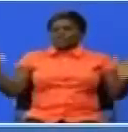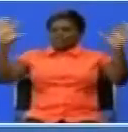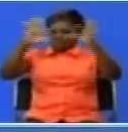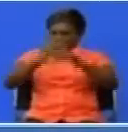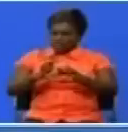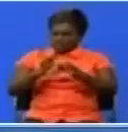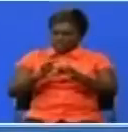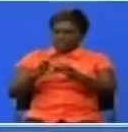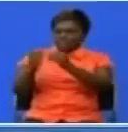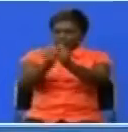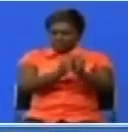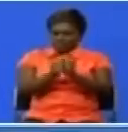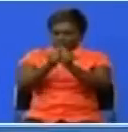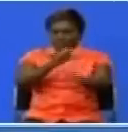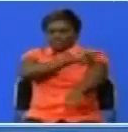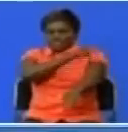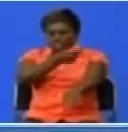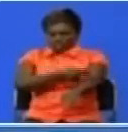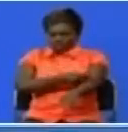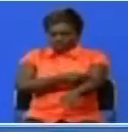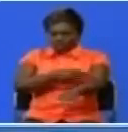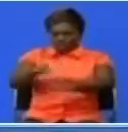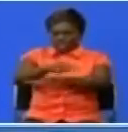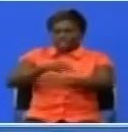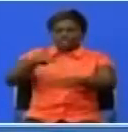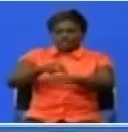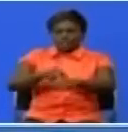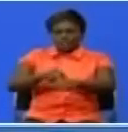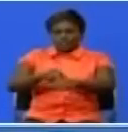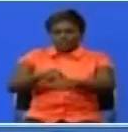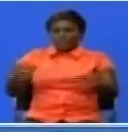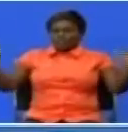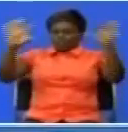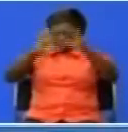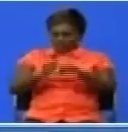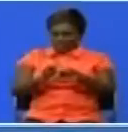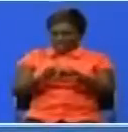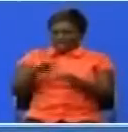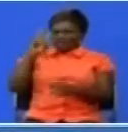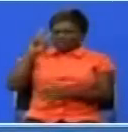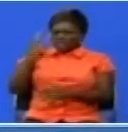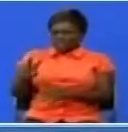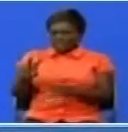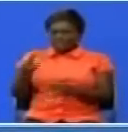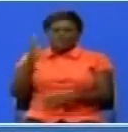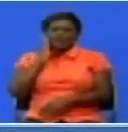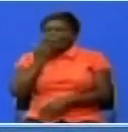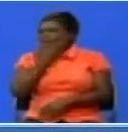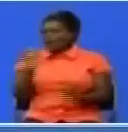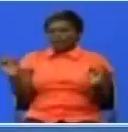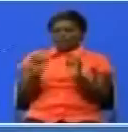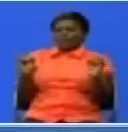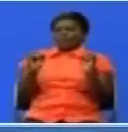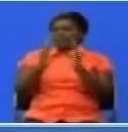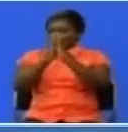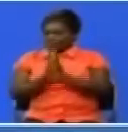ambao utatuunganisha kama taifa, kama mataifa haya matatu, umoja pasi kuzingatia rangi,